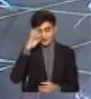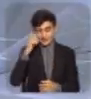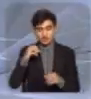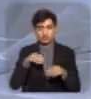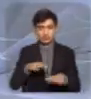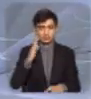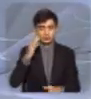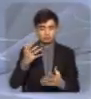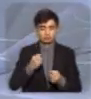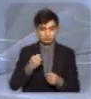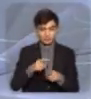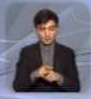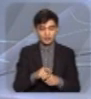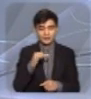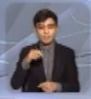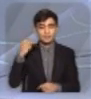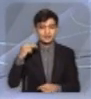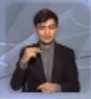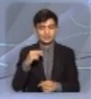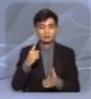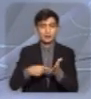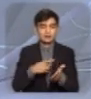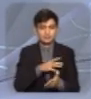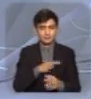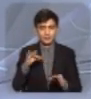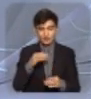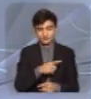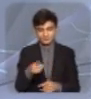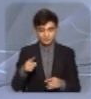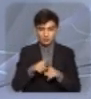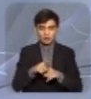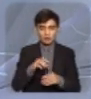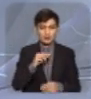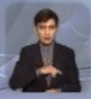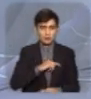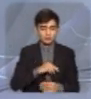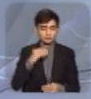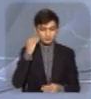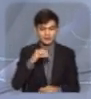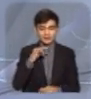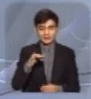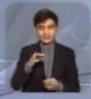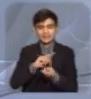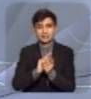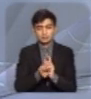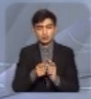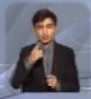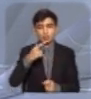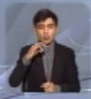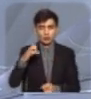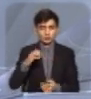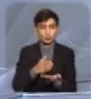решения. При этом президент потребовал от них эффективной работы и предложил изменить модель